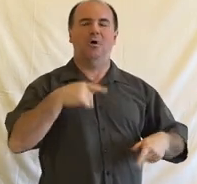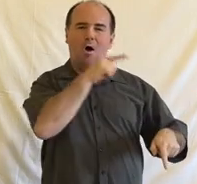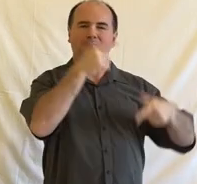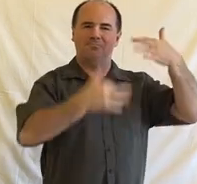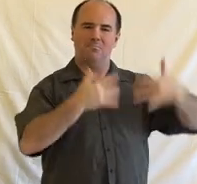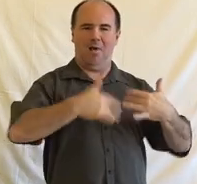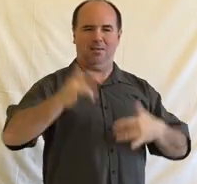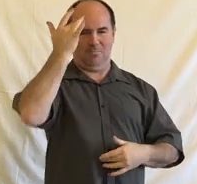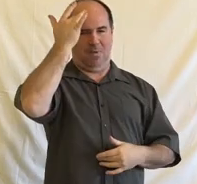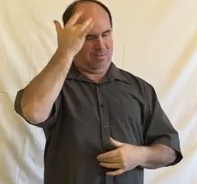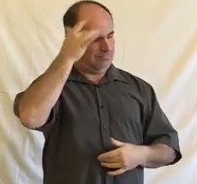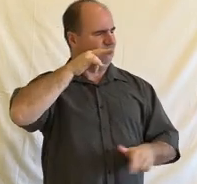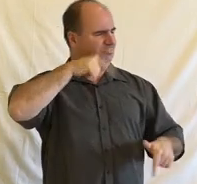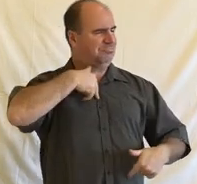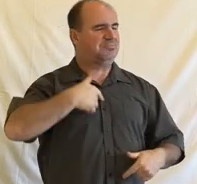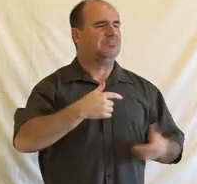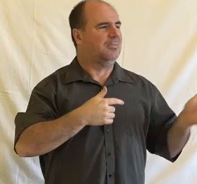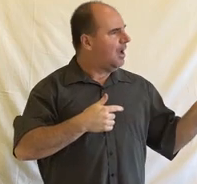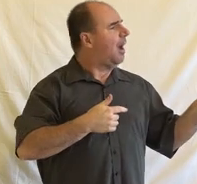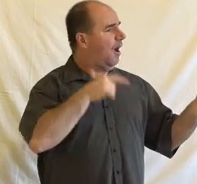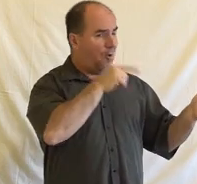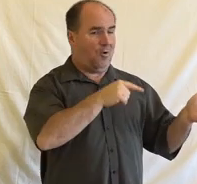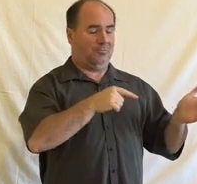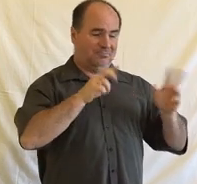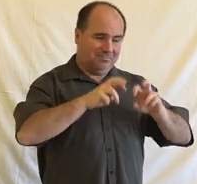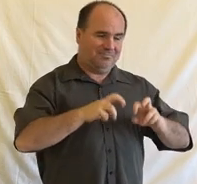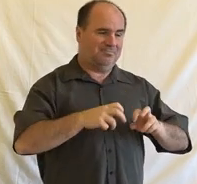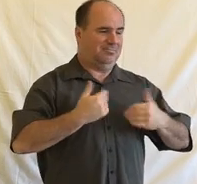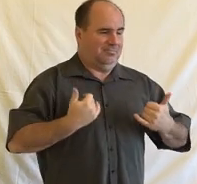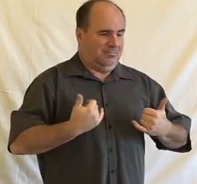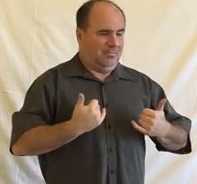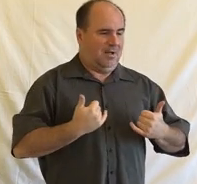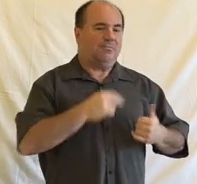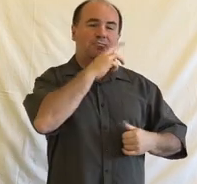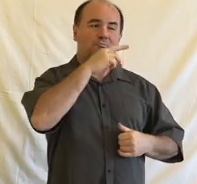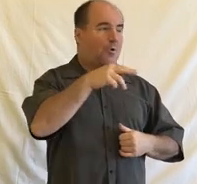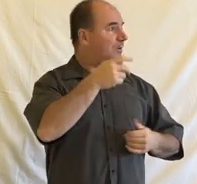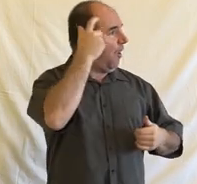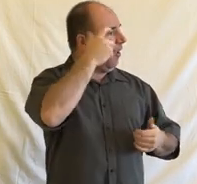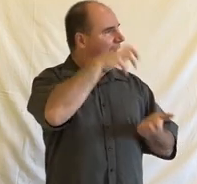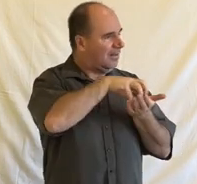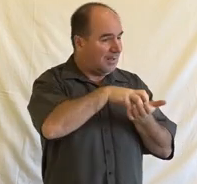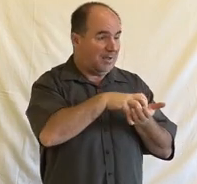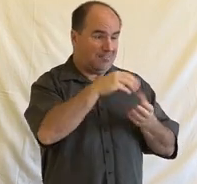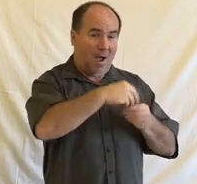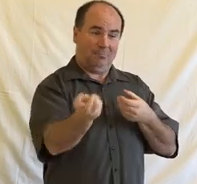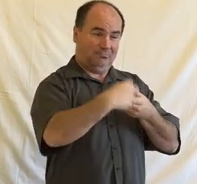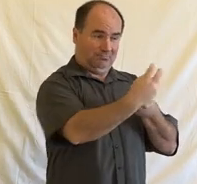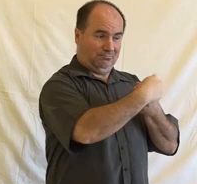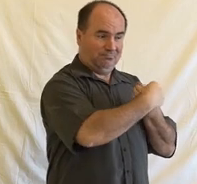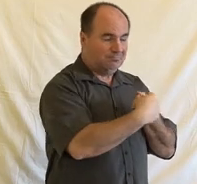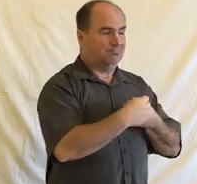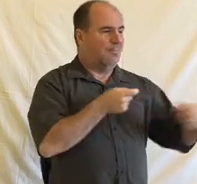Vůbec Electronic Frontier Norway je dobrovolná organizace, která sdružuje experty hlavně z oblasti vědy